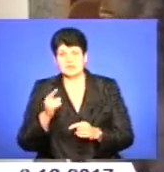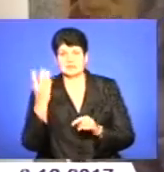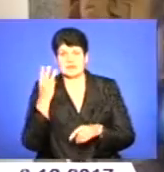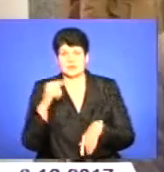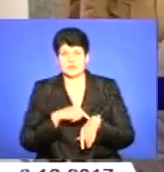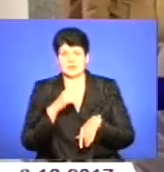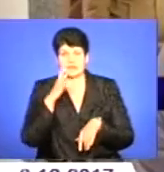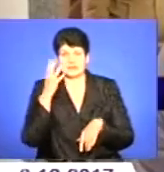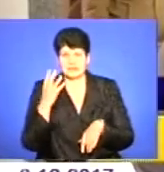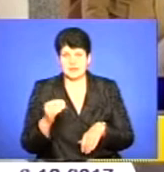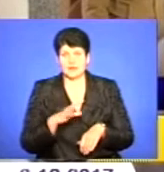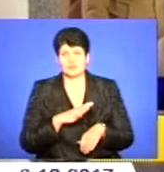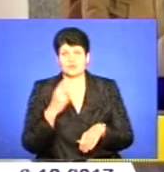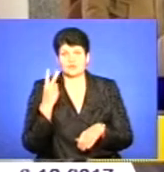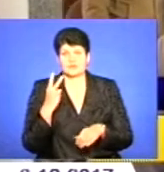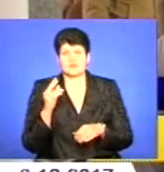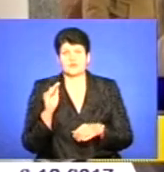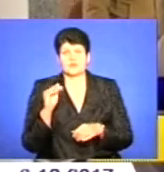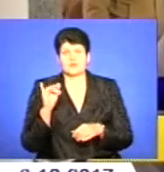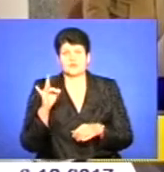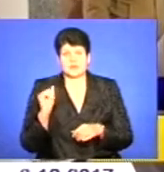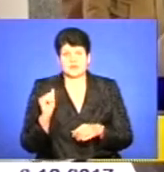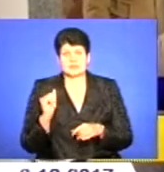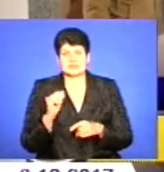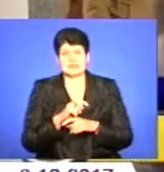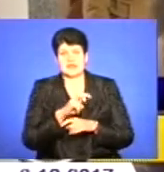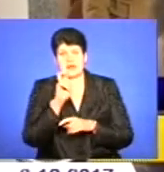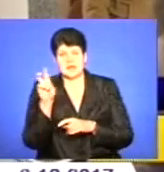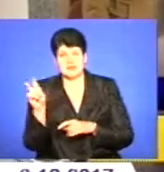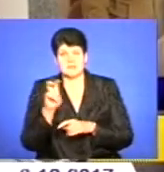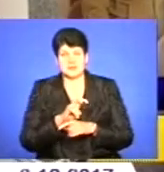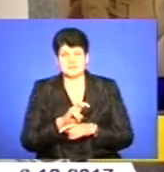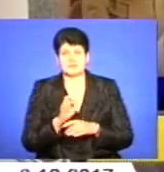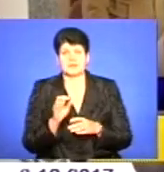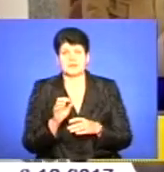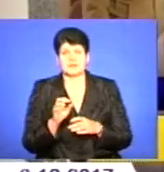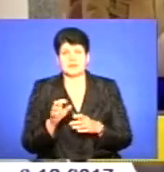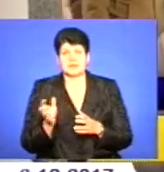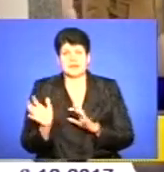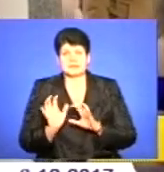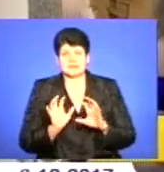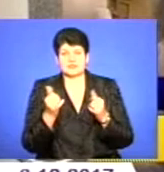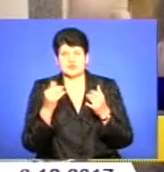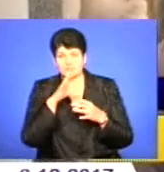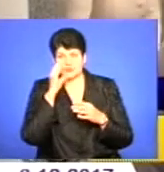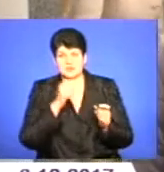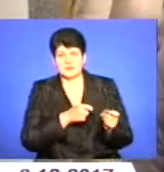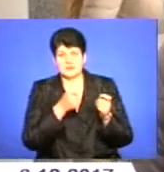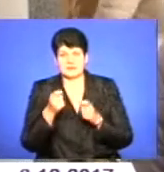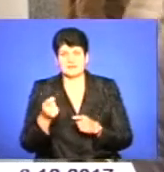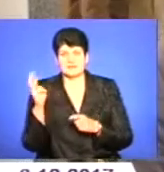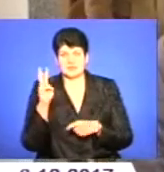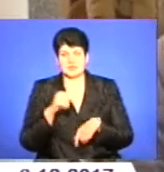дня було дві фури з кранами, з екскаваторами, які були сьогодні вночі завезені, в 3-й годині